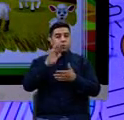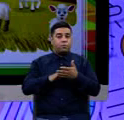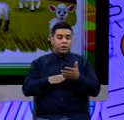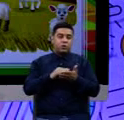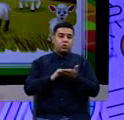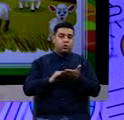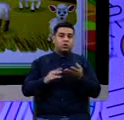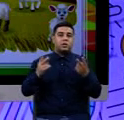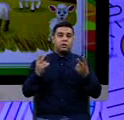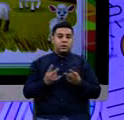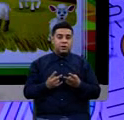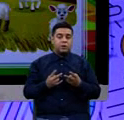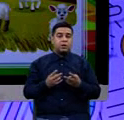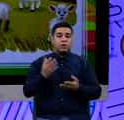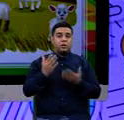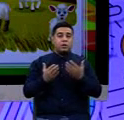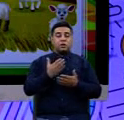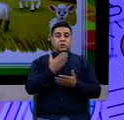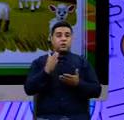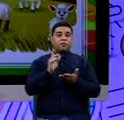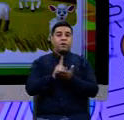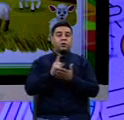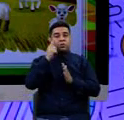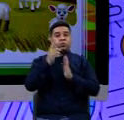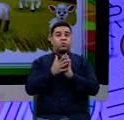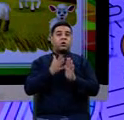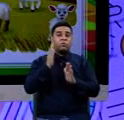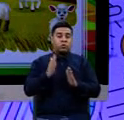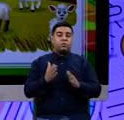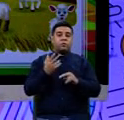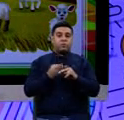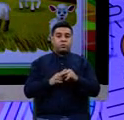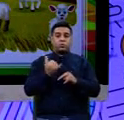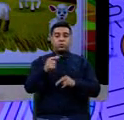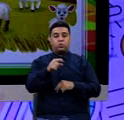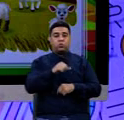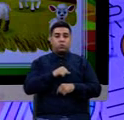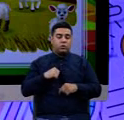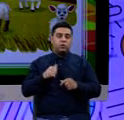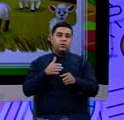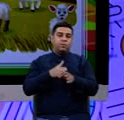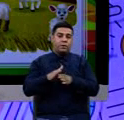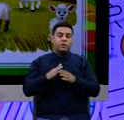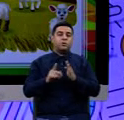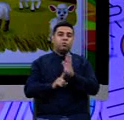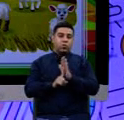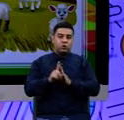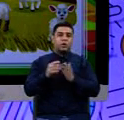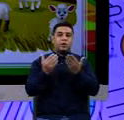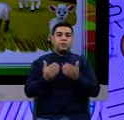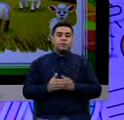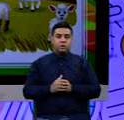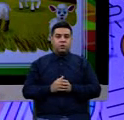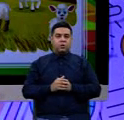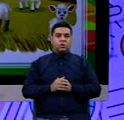yozish. Agar topshirig'im tushunarli bo'lsa, ushbu topshiriqni mustaqil bajaramiz. Boshladik.